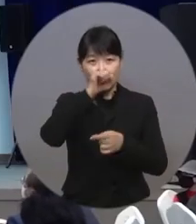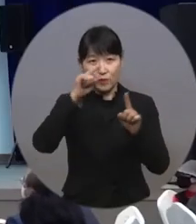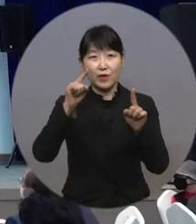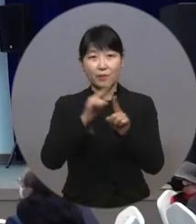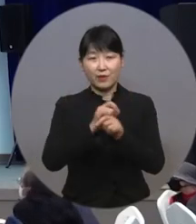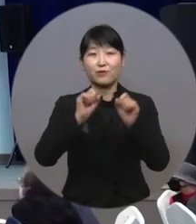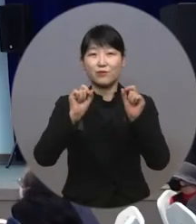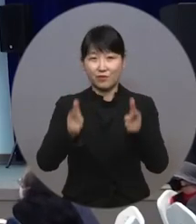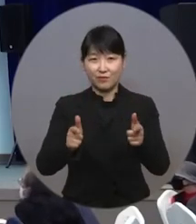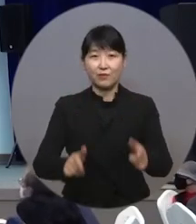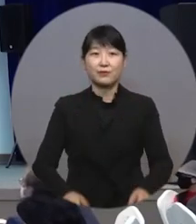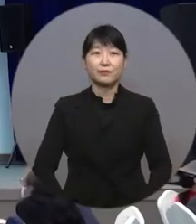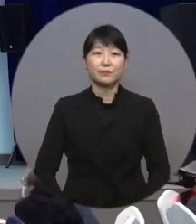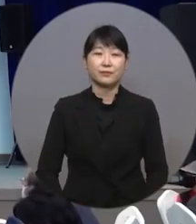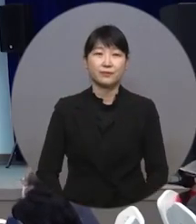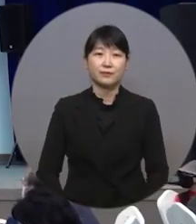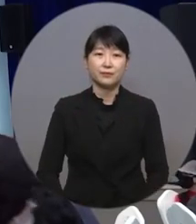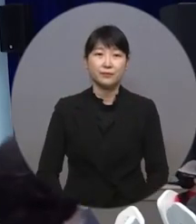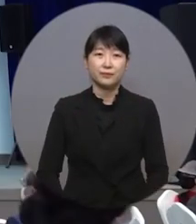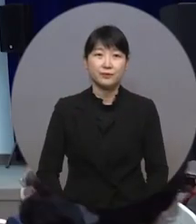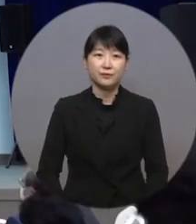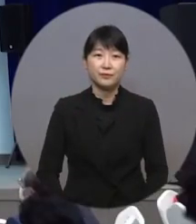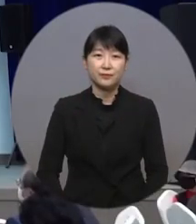되었습니다 복지티비 뉴스 전우주입니다